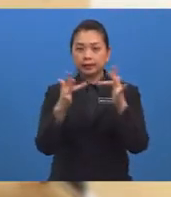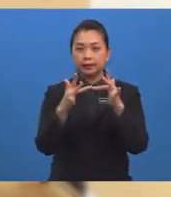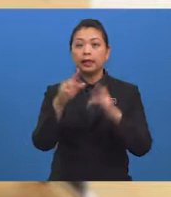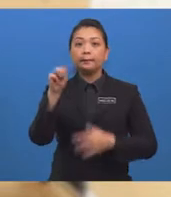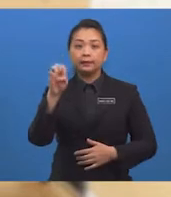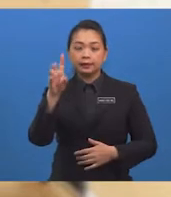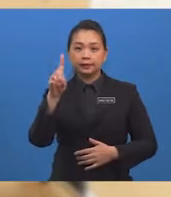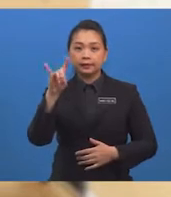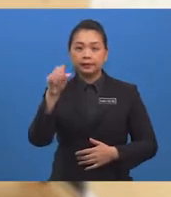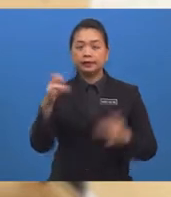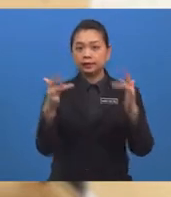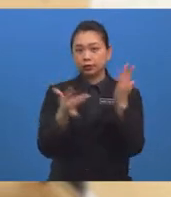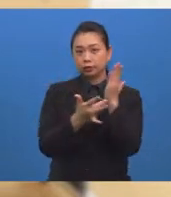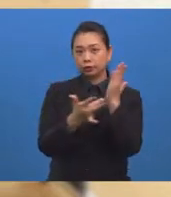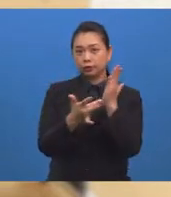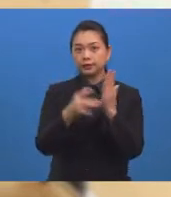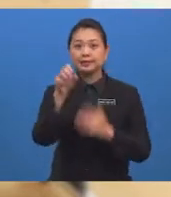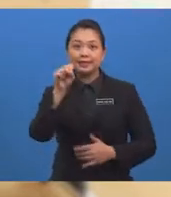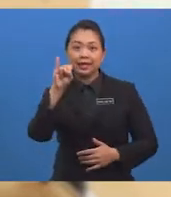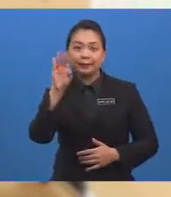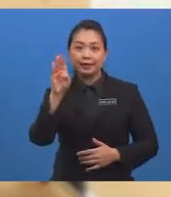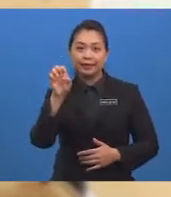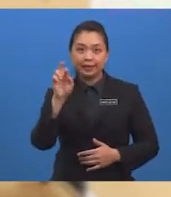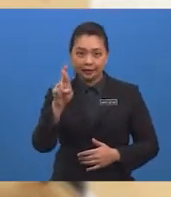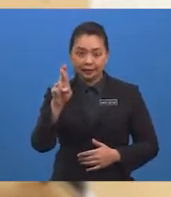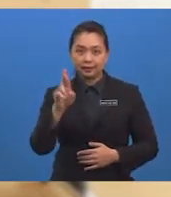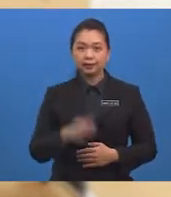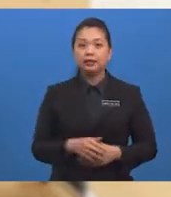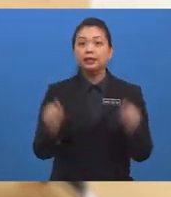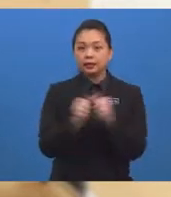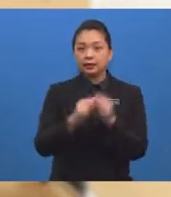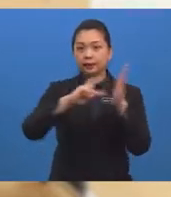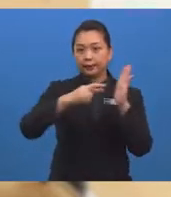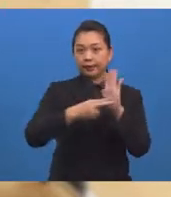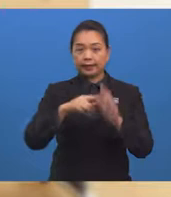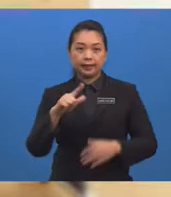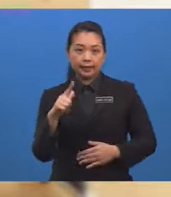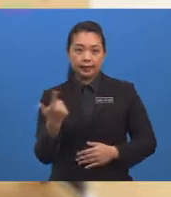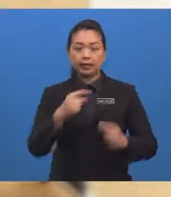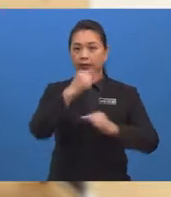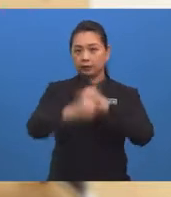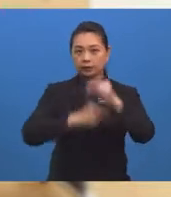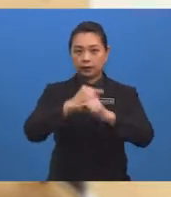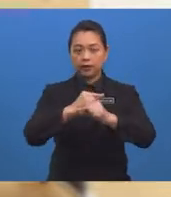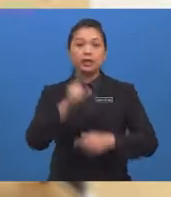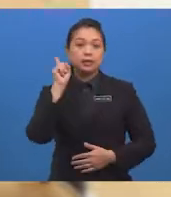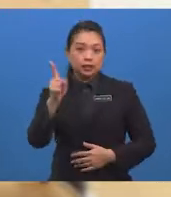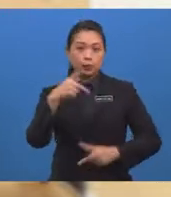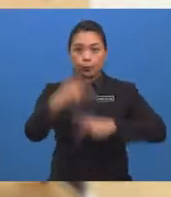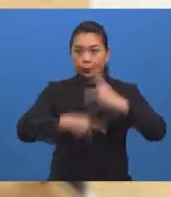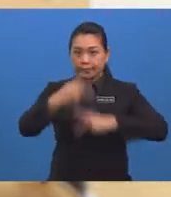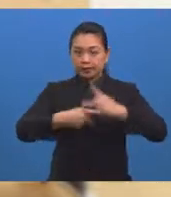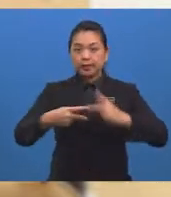elektronik dan teknologi cyber. Dalam erti kata lain, Globalisasi ini merupakan satu proses